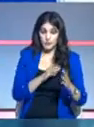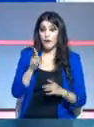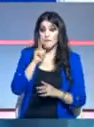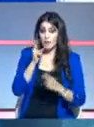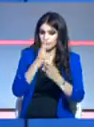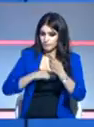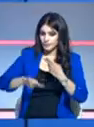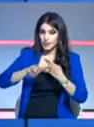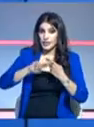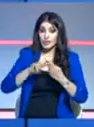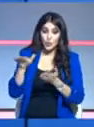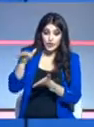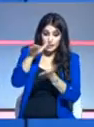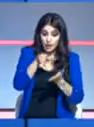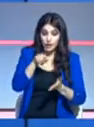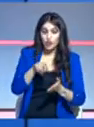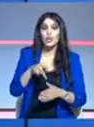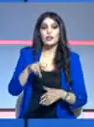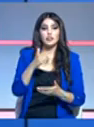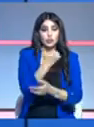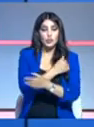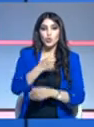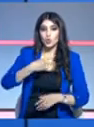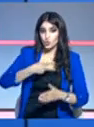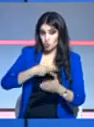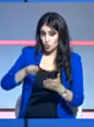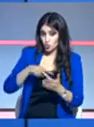من تلقيح حد يومنا هذا، زوز ملايين و536